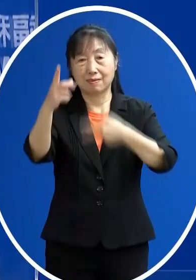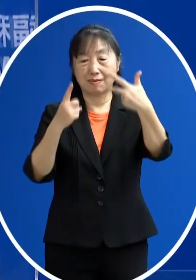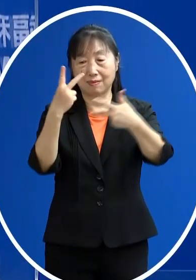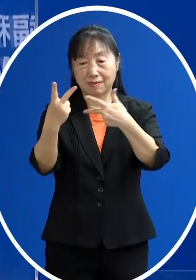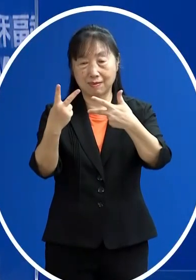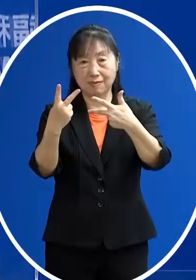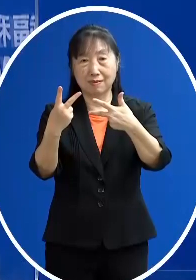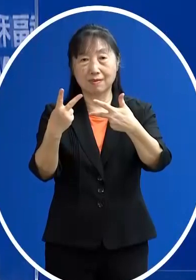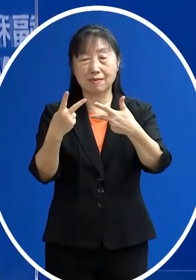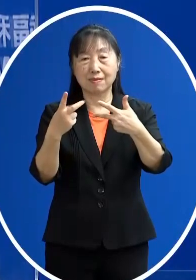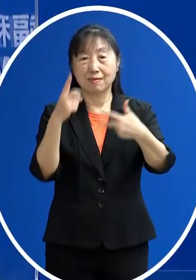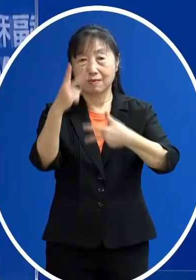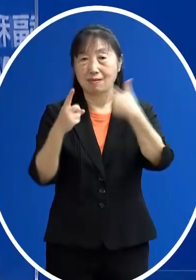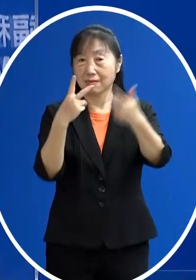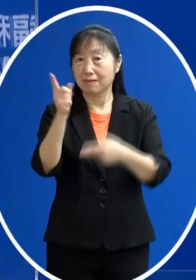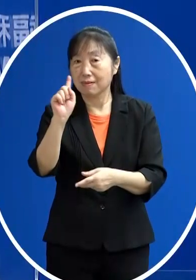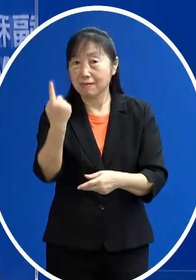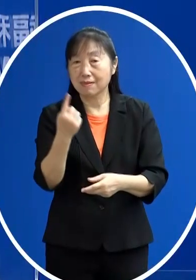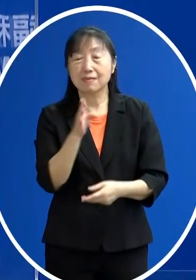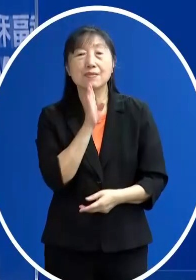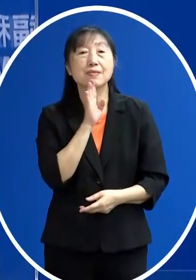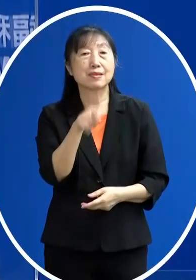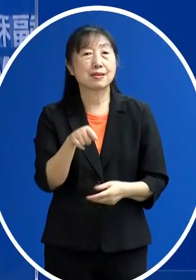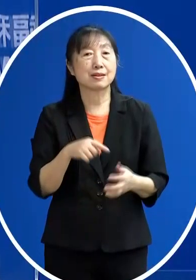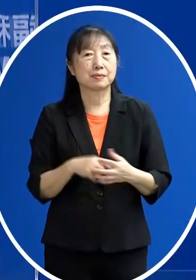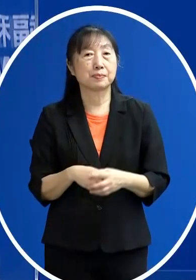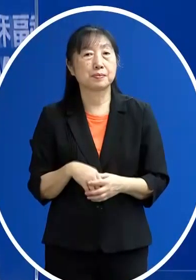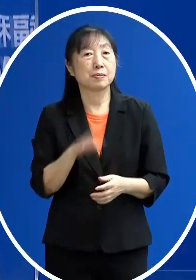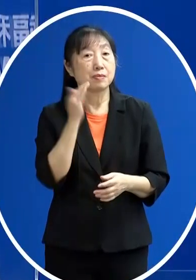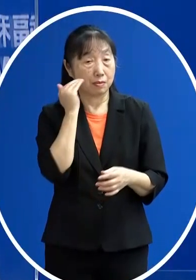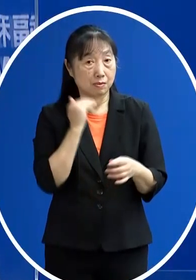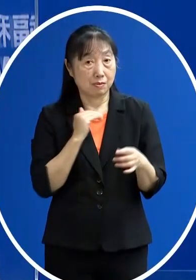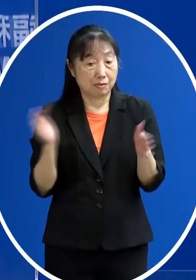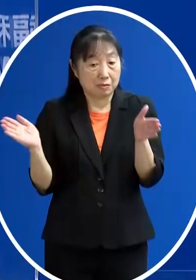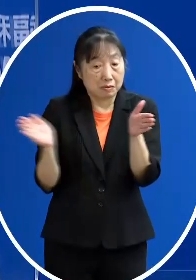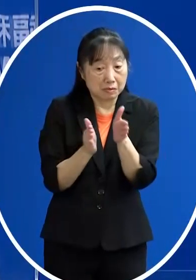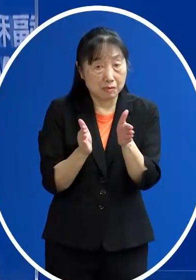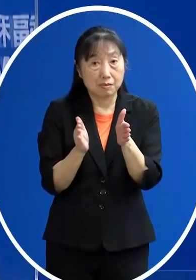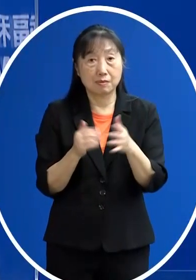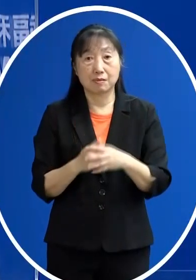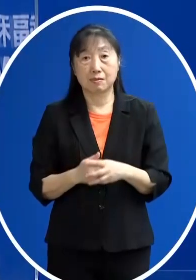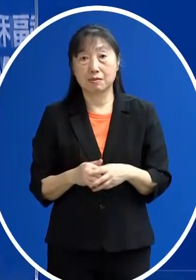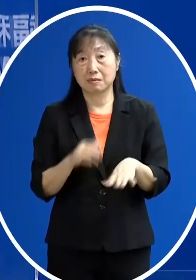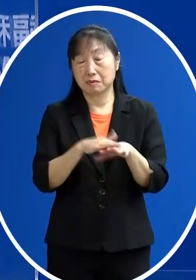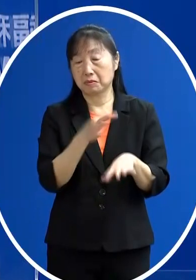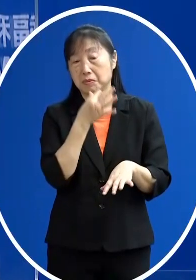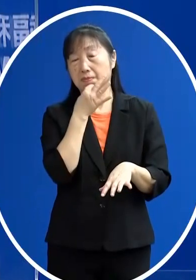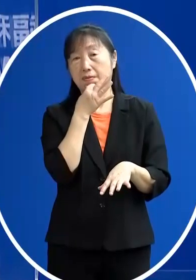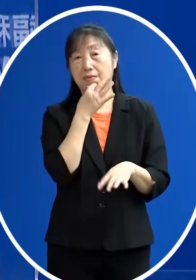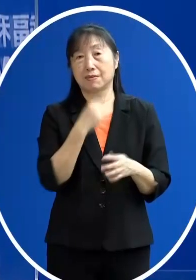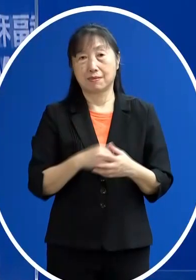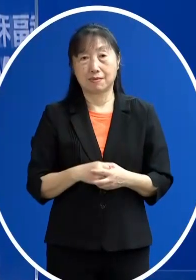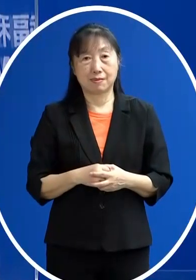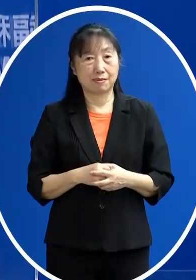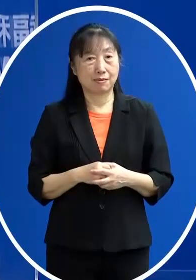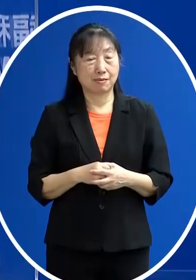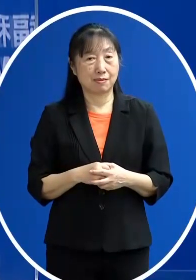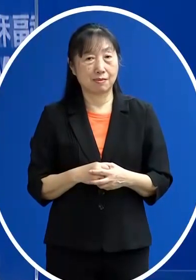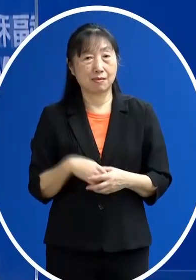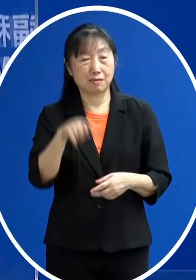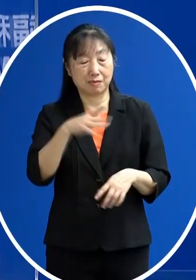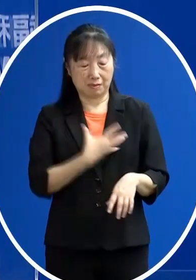12周的考量是主要就是如果拉太近的话，有可能这个避免这个